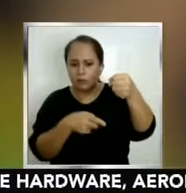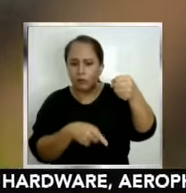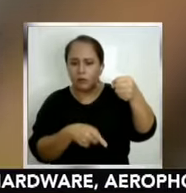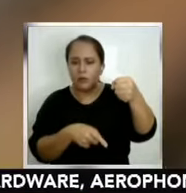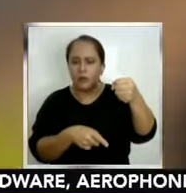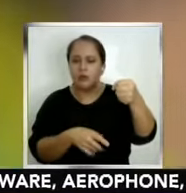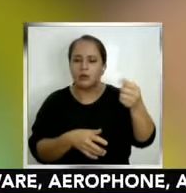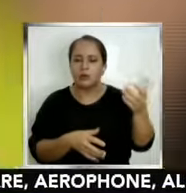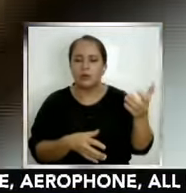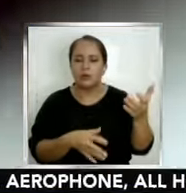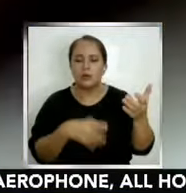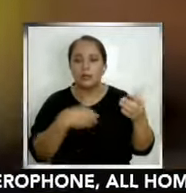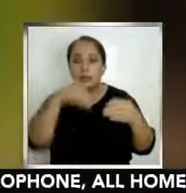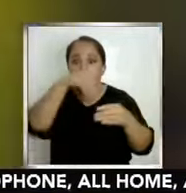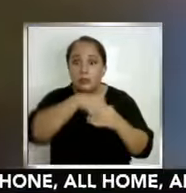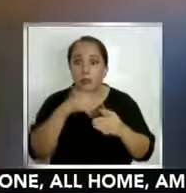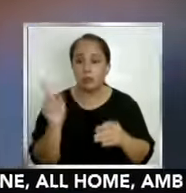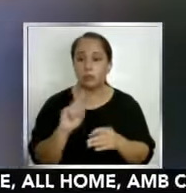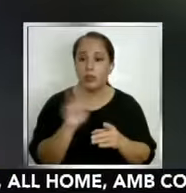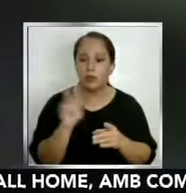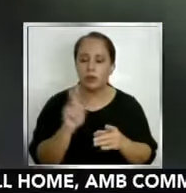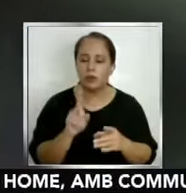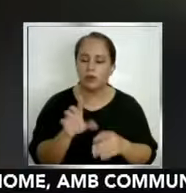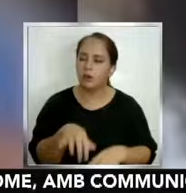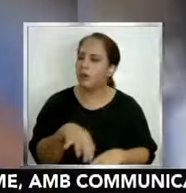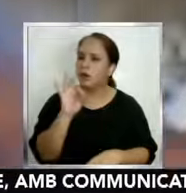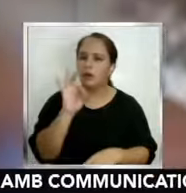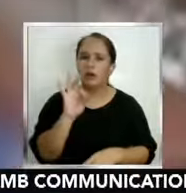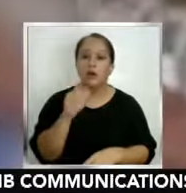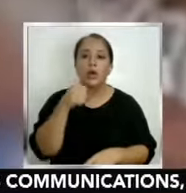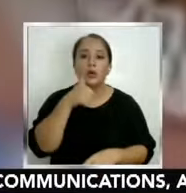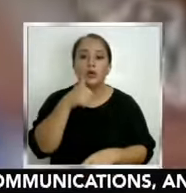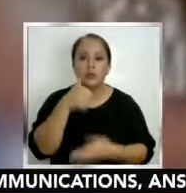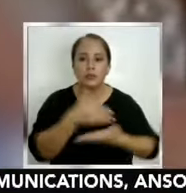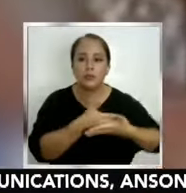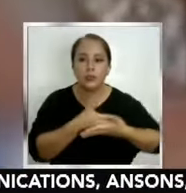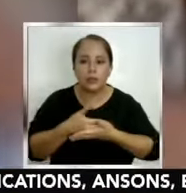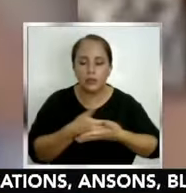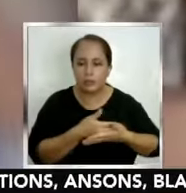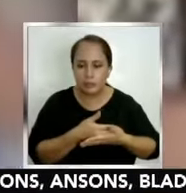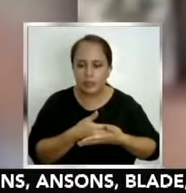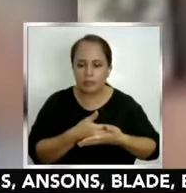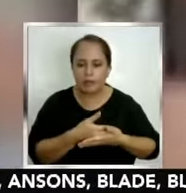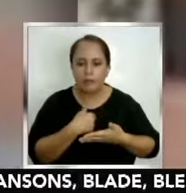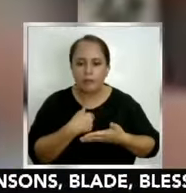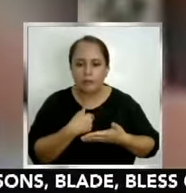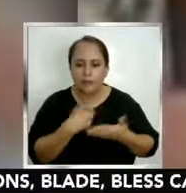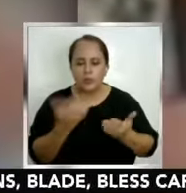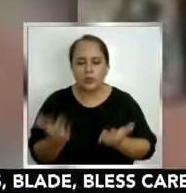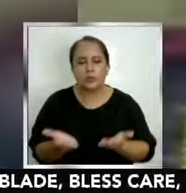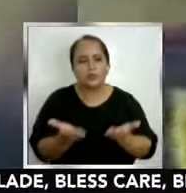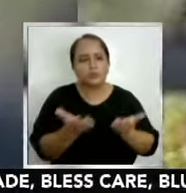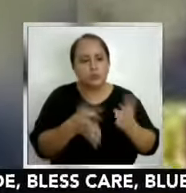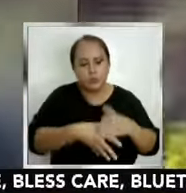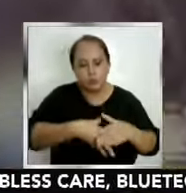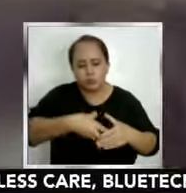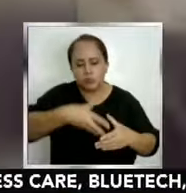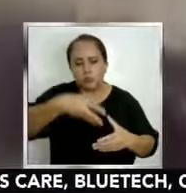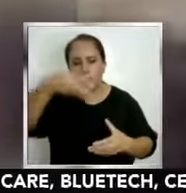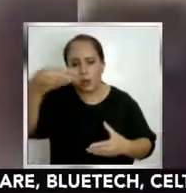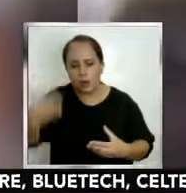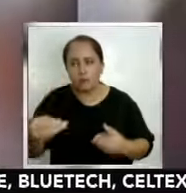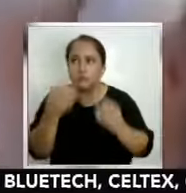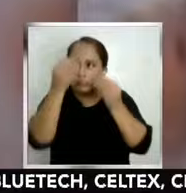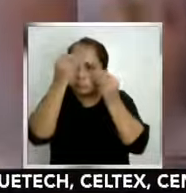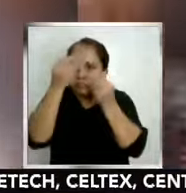Sa loob nito, nadiskubre ang isang babaeng sanggol. Dahan-dahan siyang pinagtulungang mailabas at ipinagbigay alam sa mga